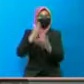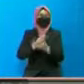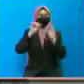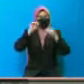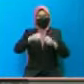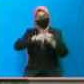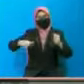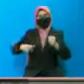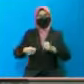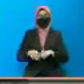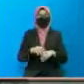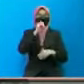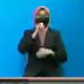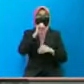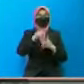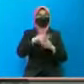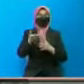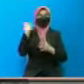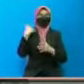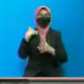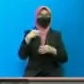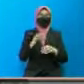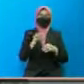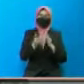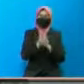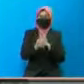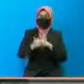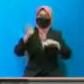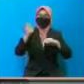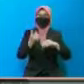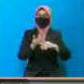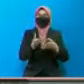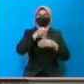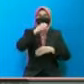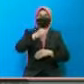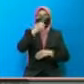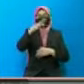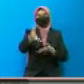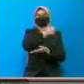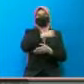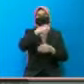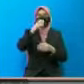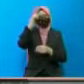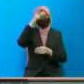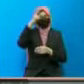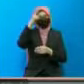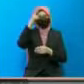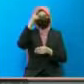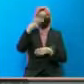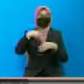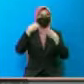Oktober yang lepas tawaran untuk bekerja Mahir telah mulai meningkat hasil program-program kerajaan untuk meningkatkan peluang pekerjaannya lebih